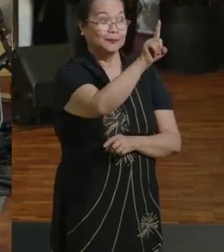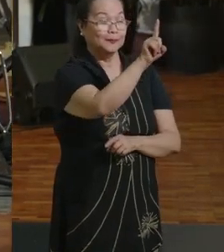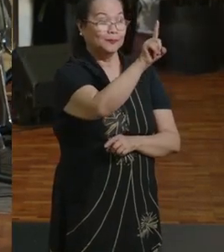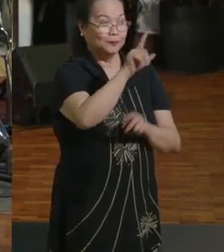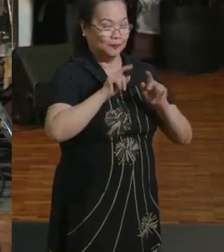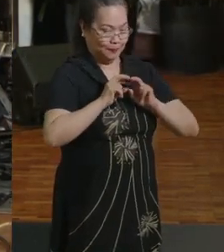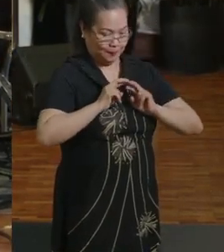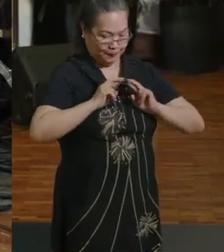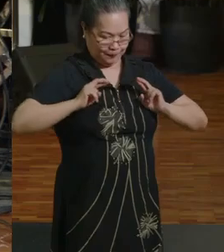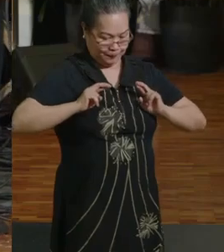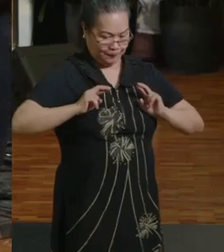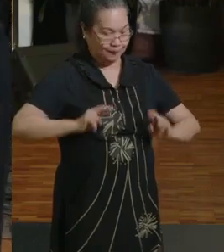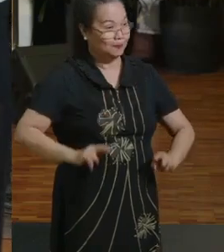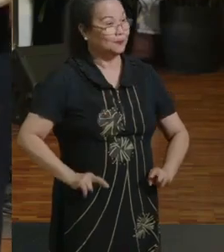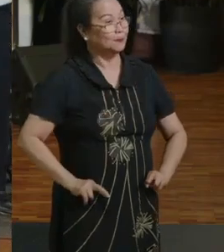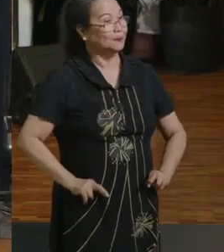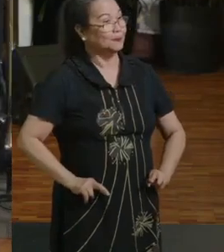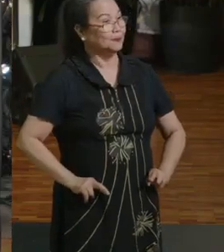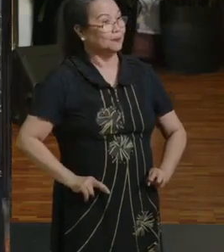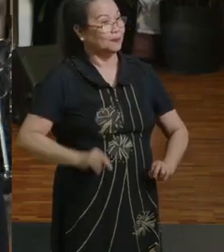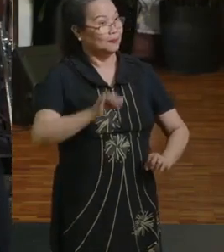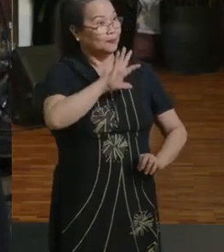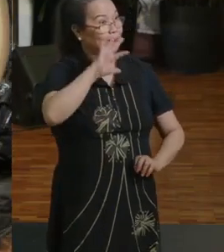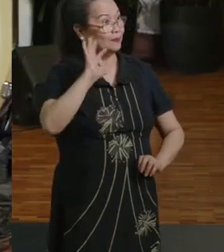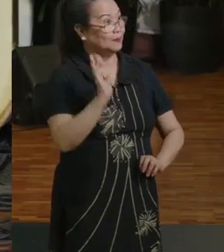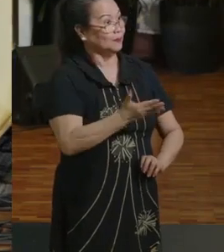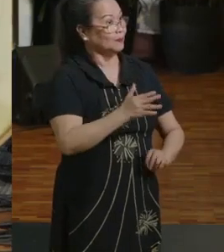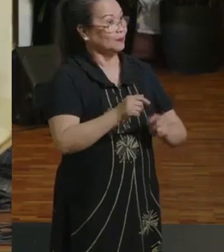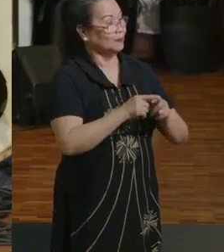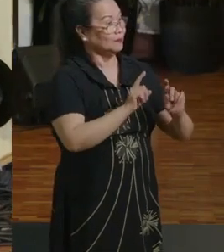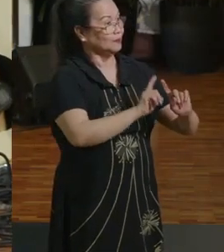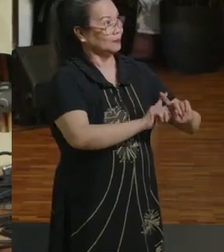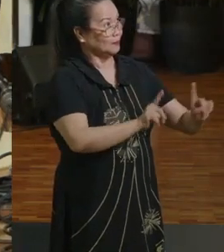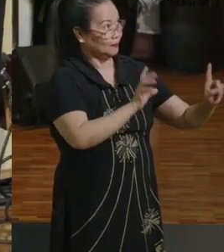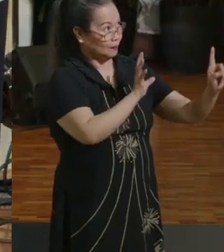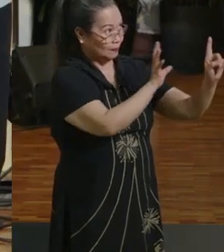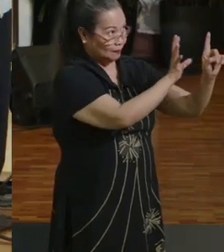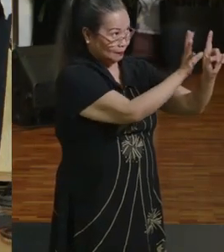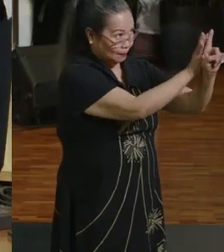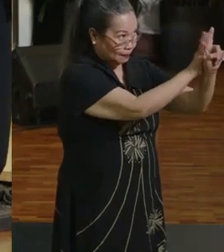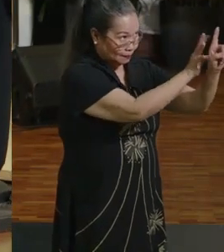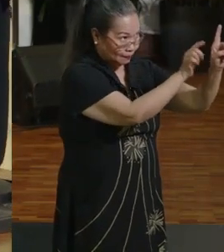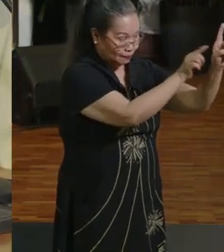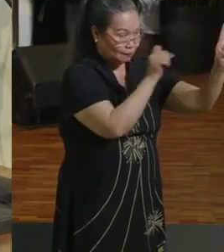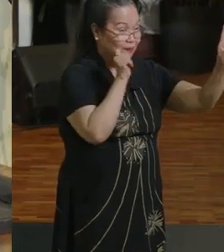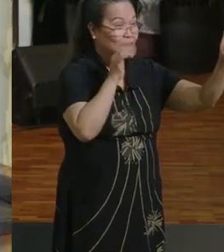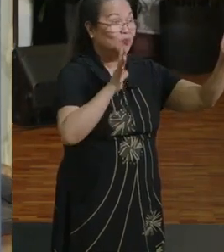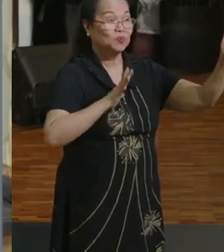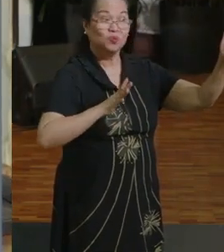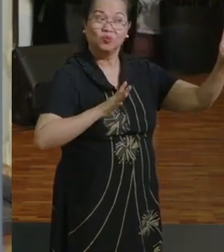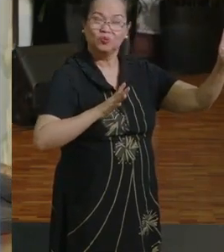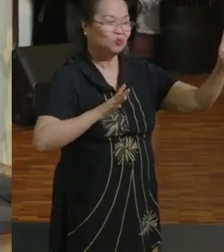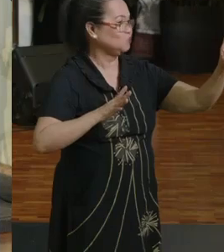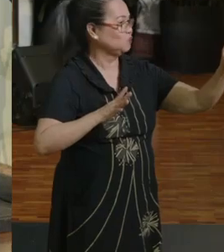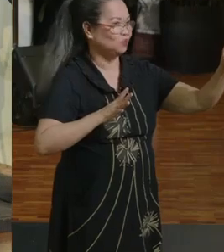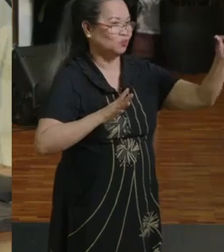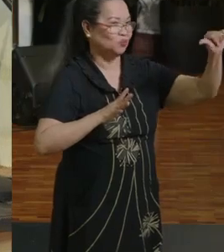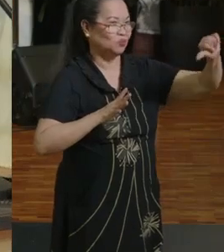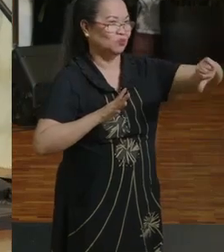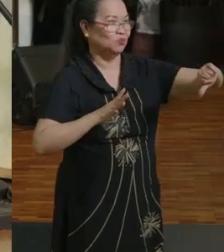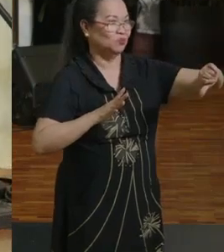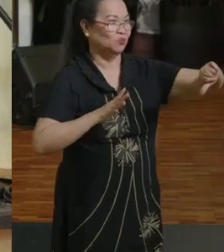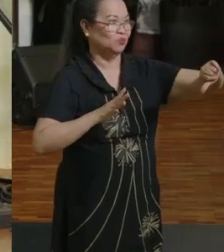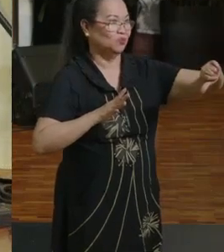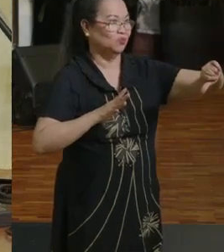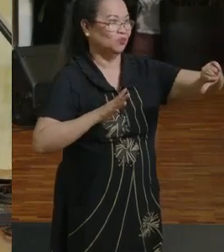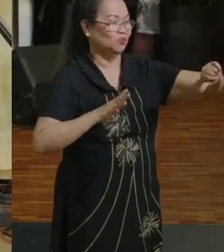rabbi. Kakaiba po yun. Hindi po yung katanggap-tanggap nung panahon na yun. Wala pong pakialam ang